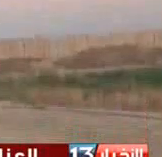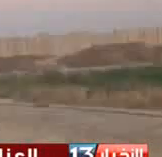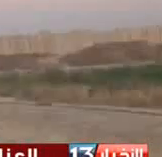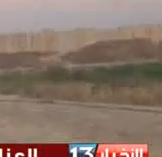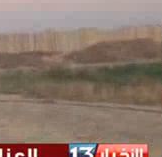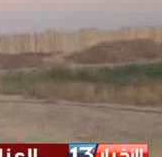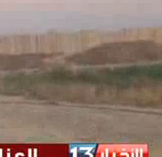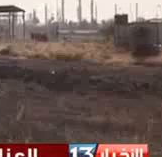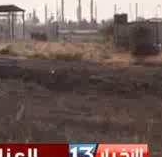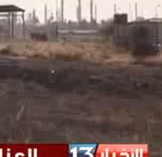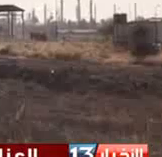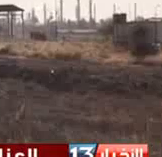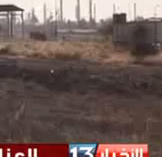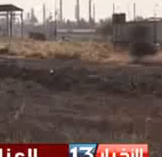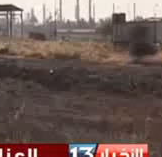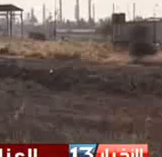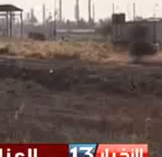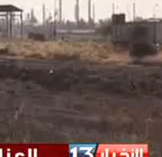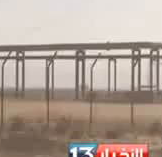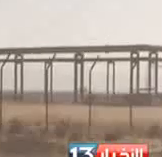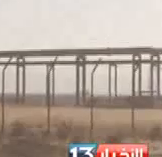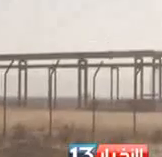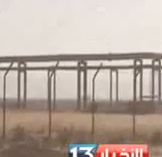الانفصال الدين الماضي